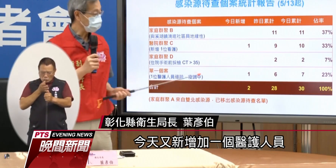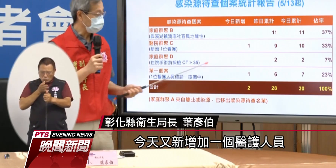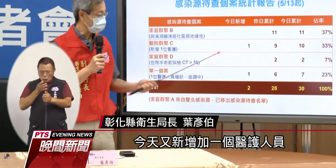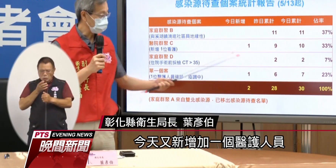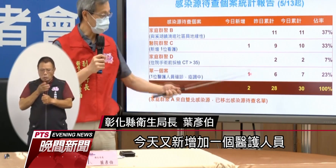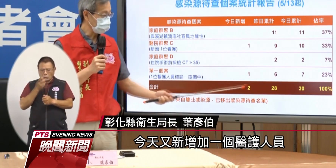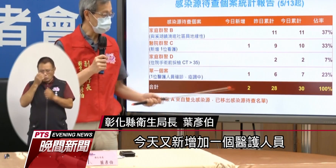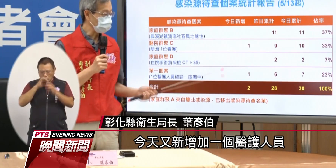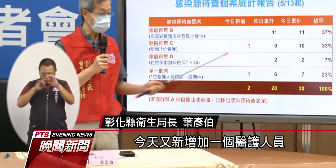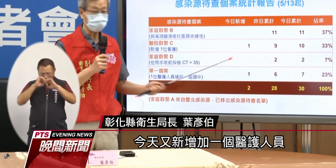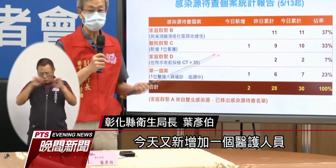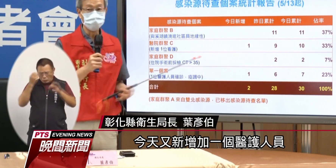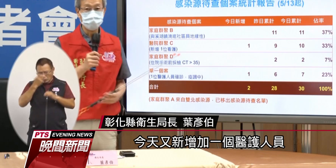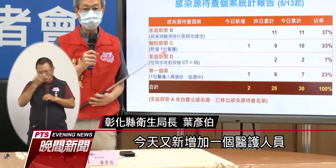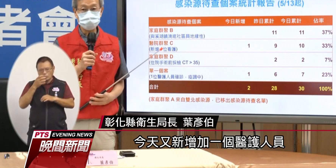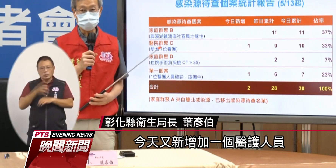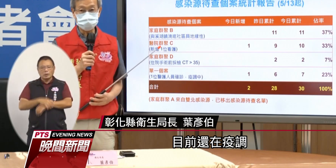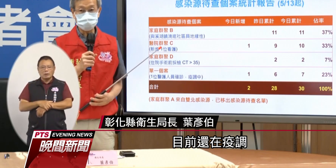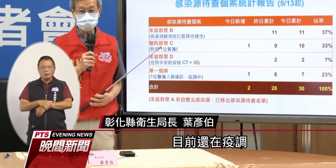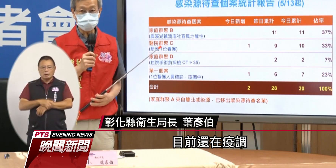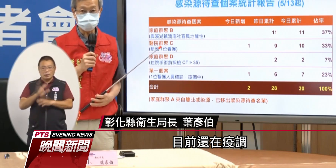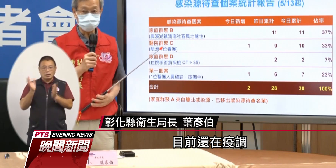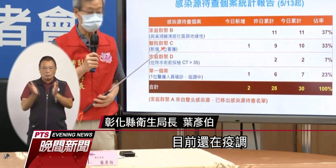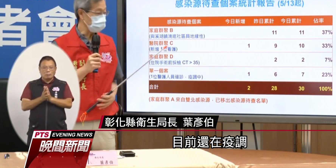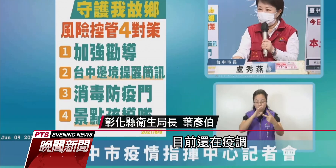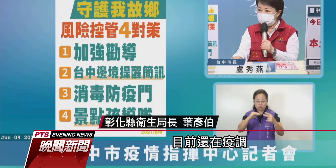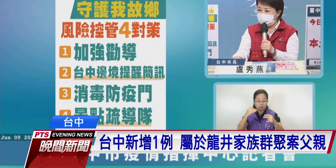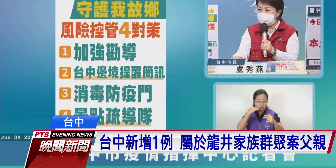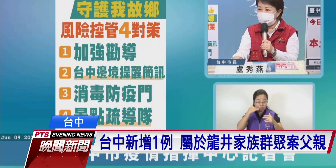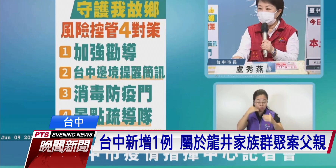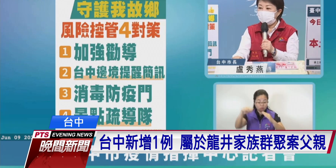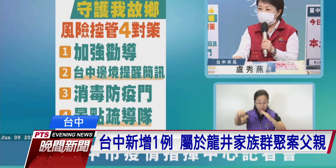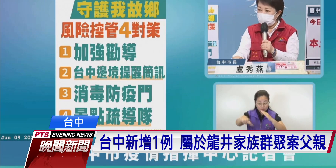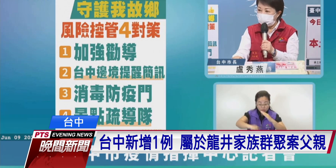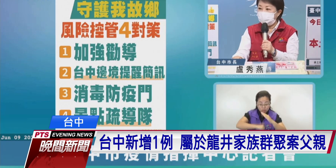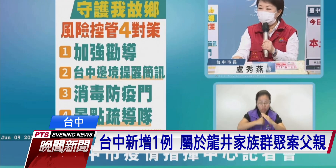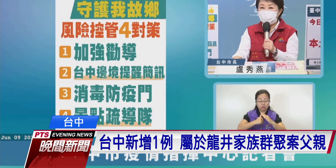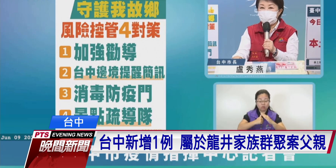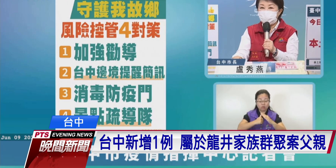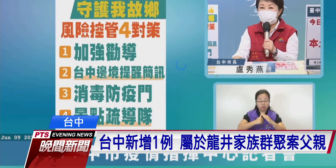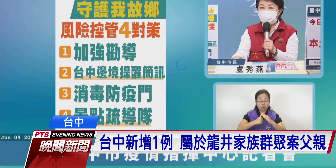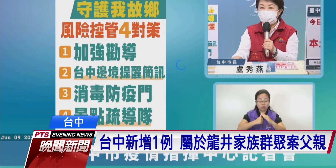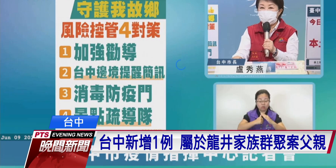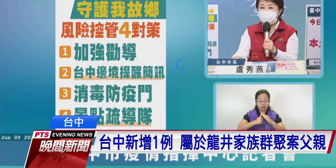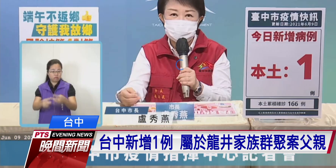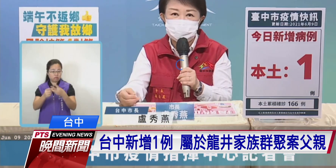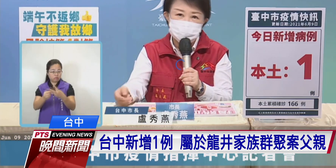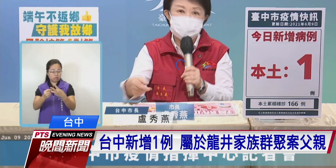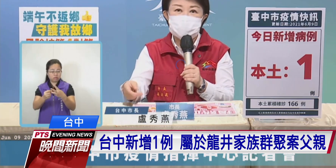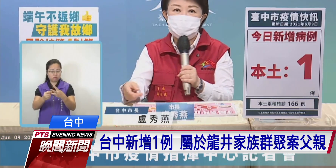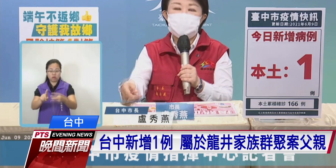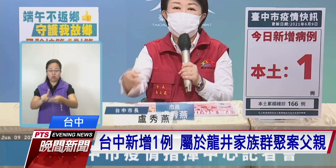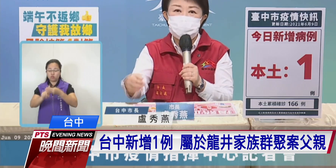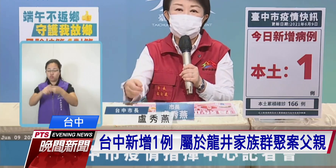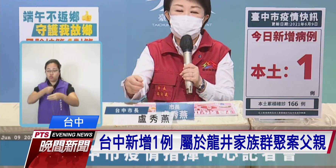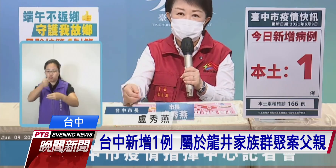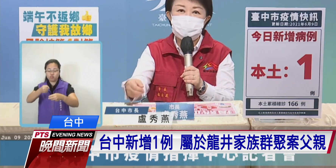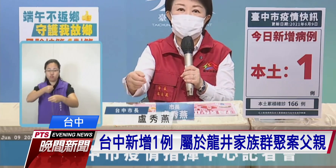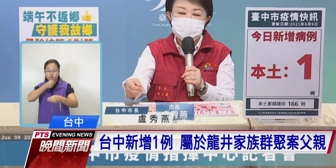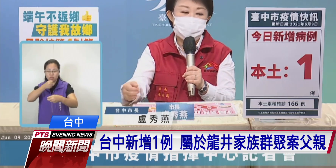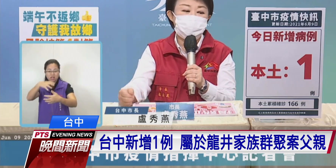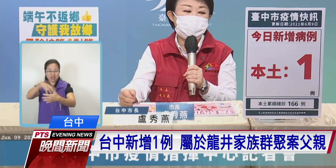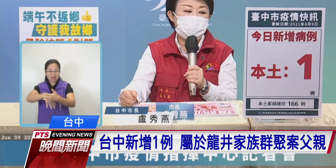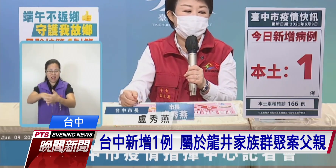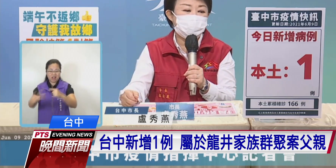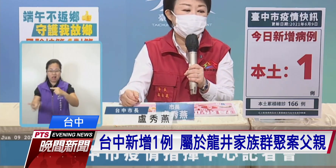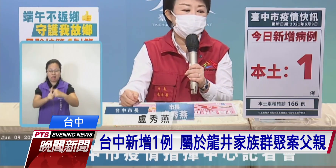那另外就今天新增加一个医护人员，目前还在疫调。 而台中市则是新增1例，是龙井家族群聚案的父亲，